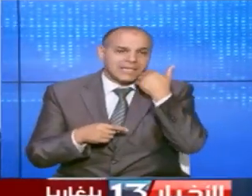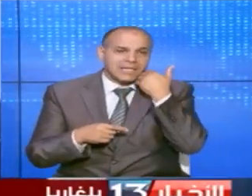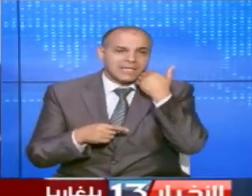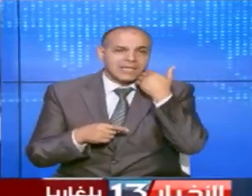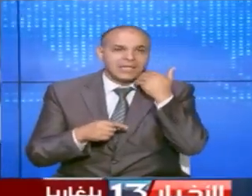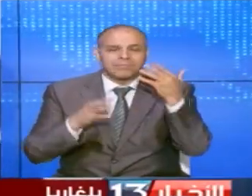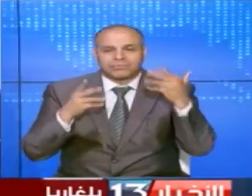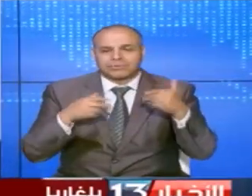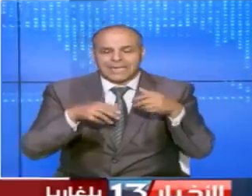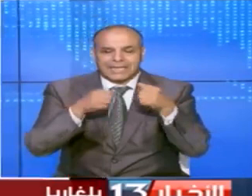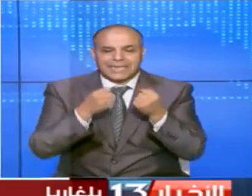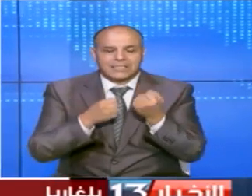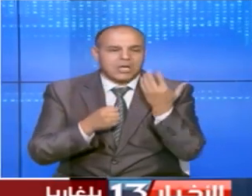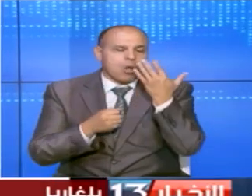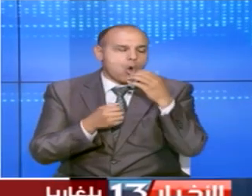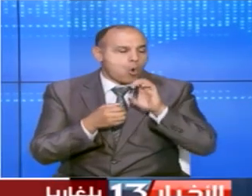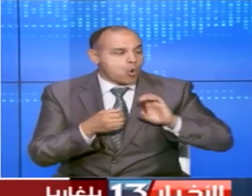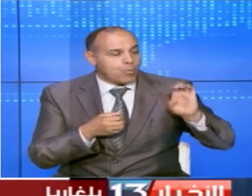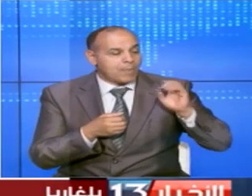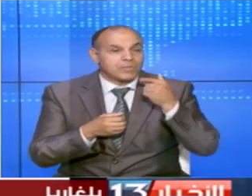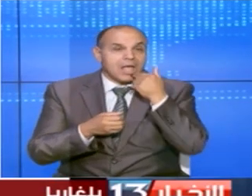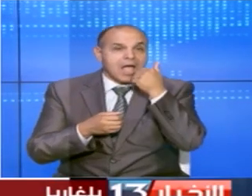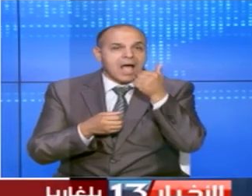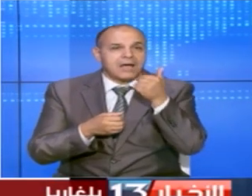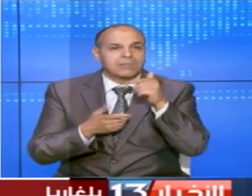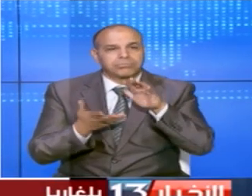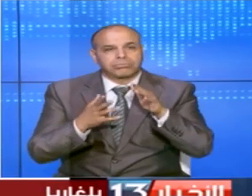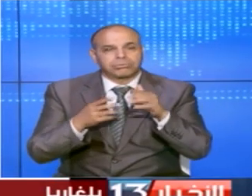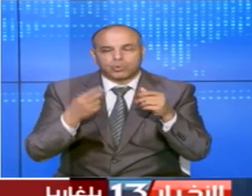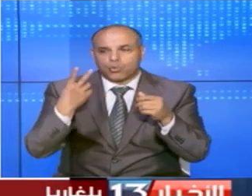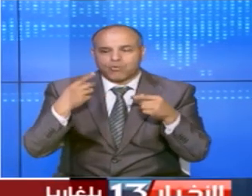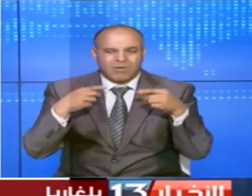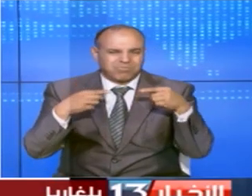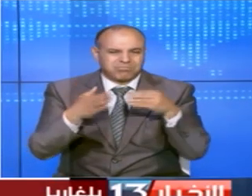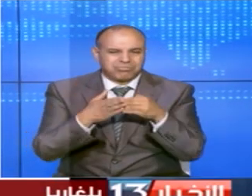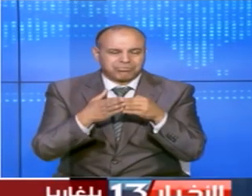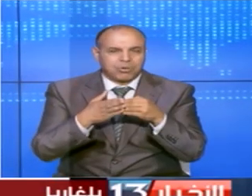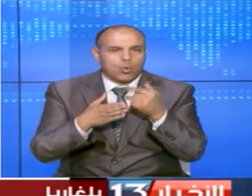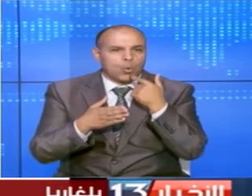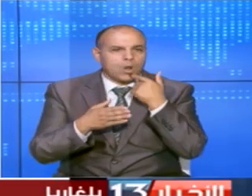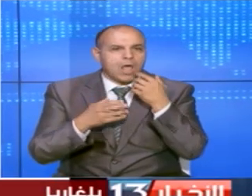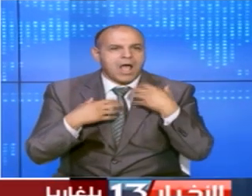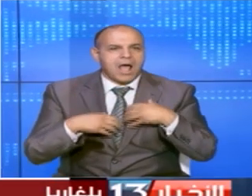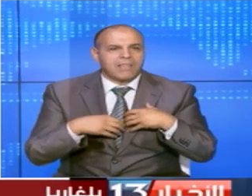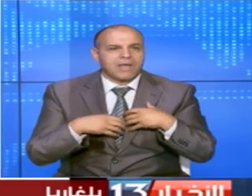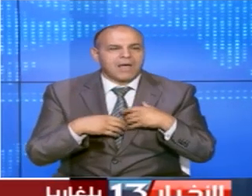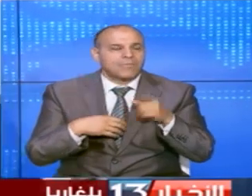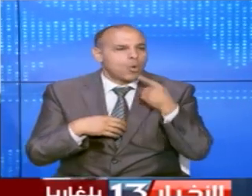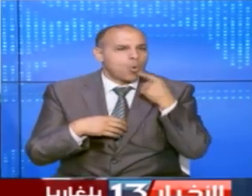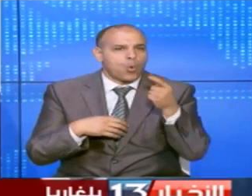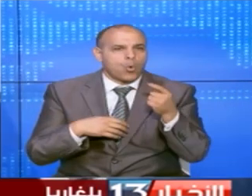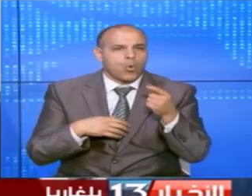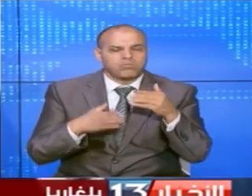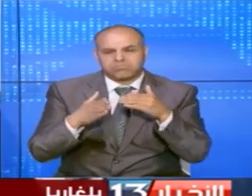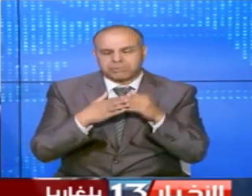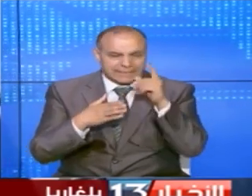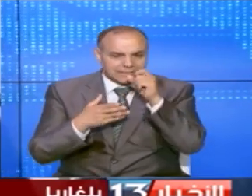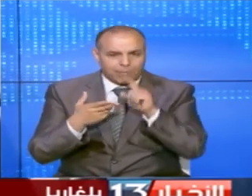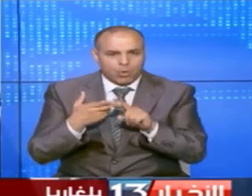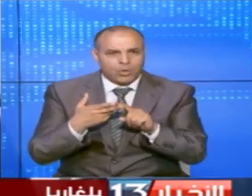تصفيات كاس امم اوروبا والتي توقفت مرتين بسبب استخدام اعضاء من الاولتراس تحديات